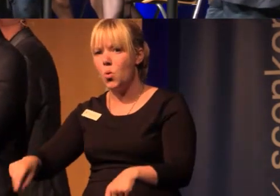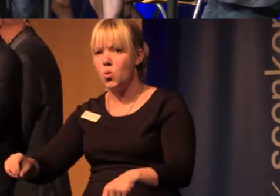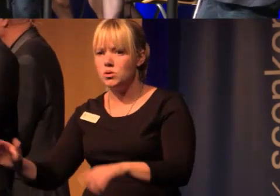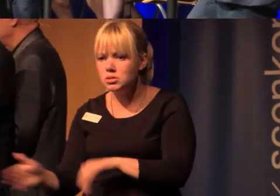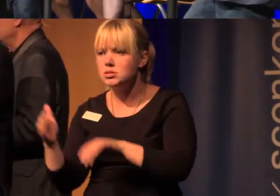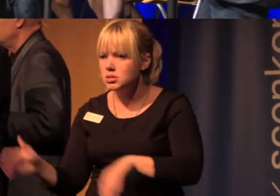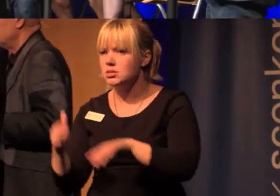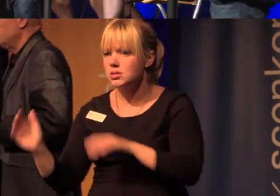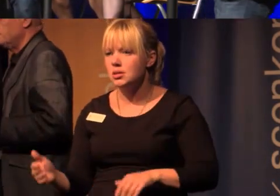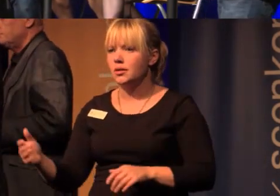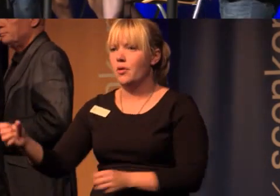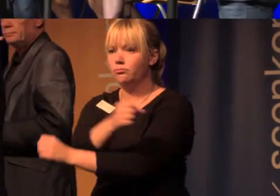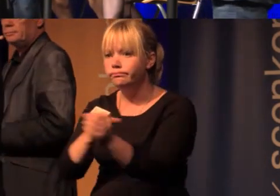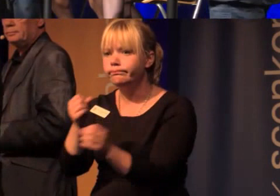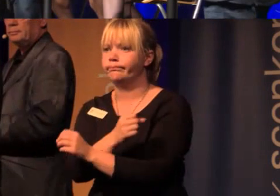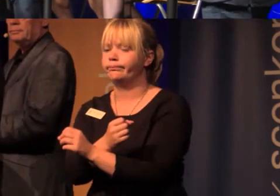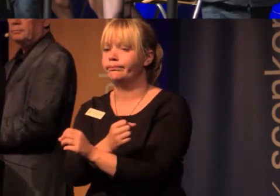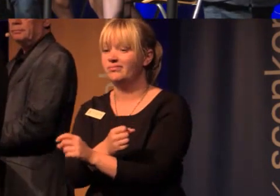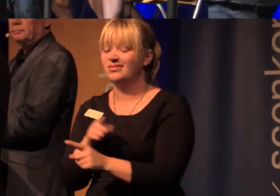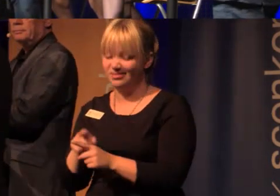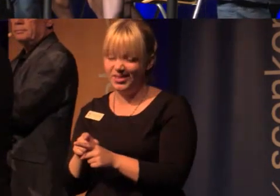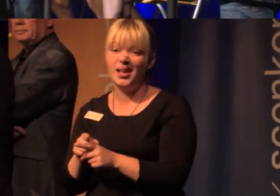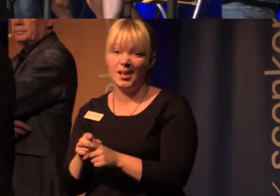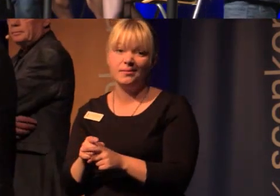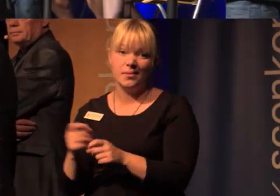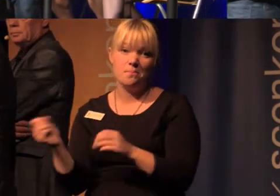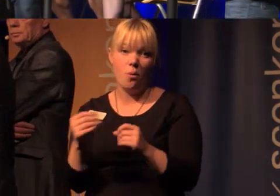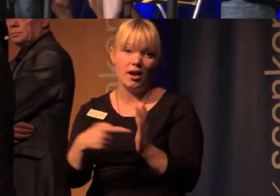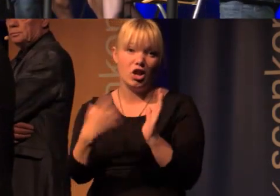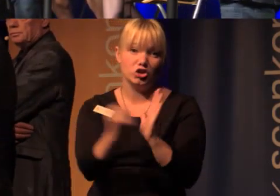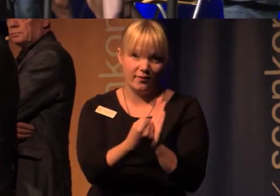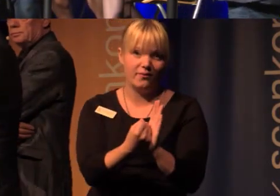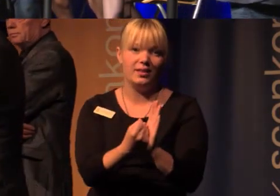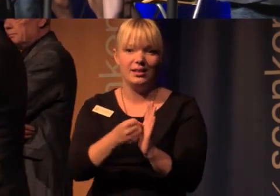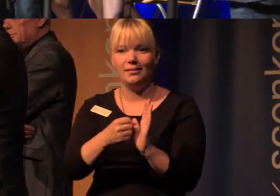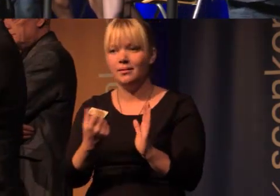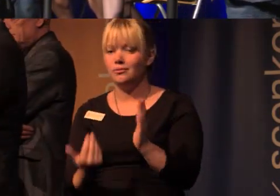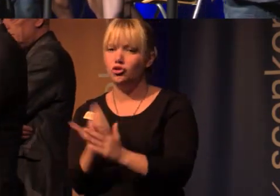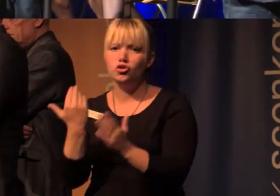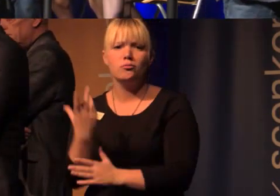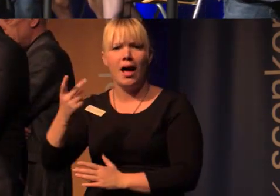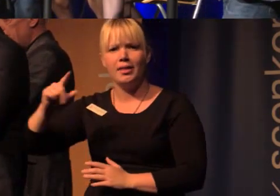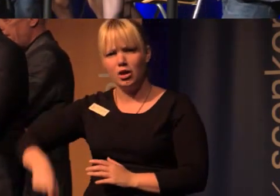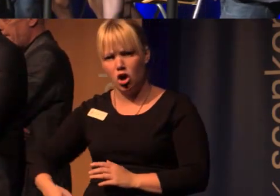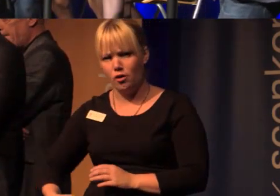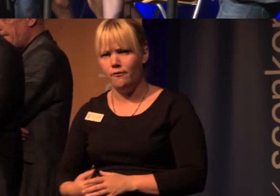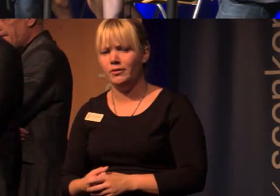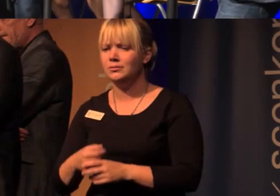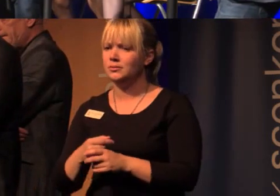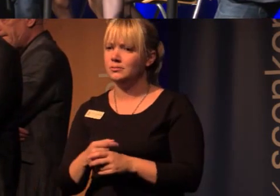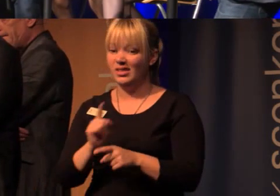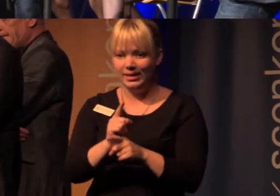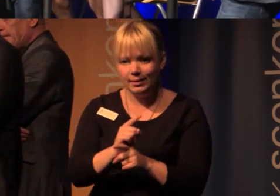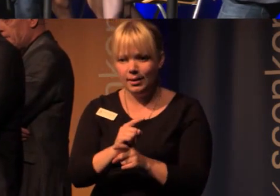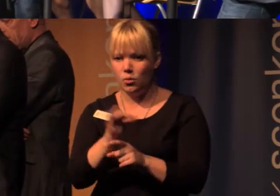skapas i och omsätts i ställer helt nya krav på lagstiftning och ställer helt nya krav på till exempel tiden som någonting kan vara upphovsrättsskyddat och så